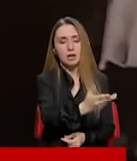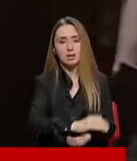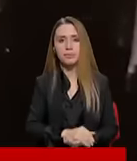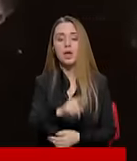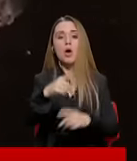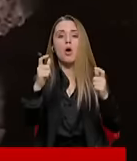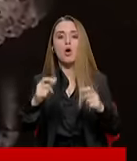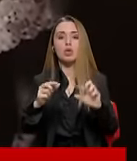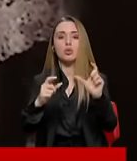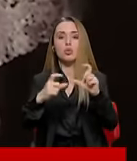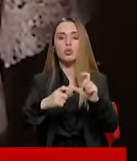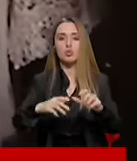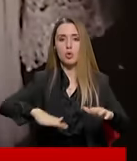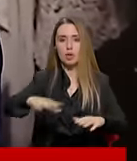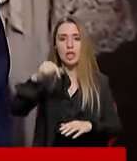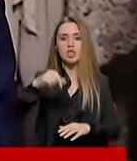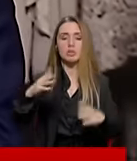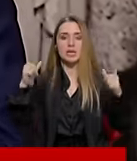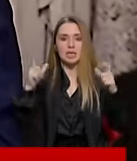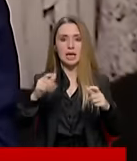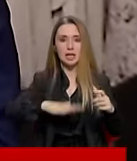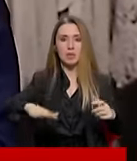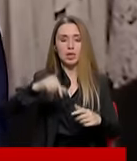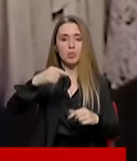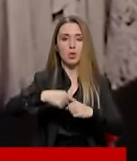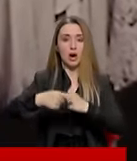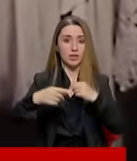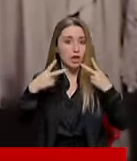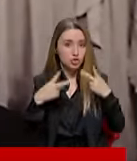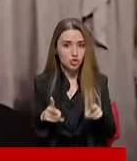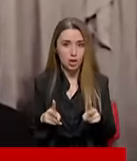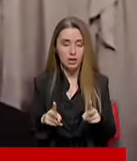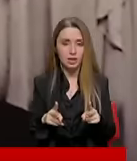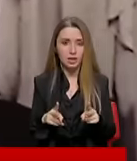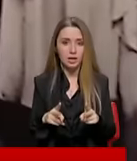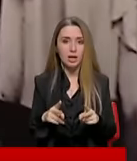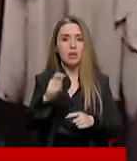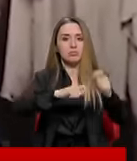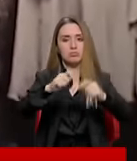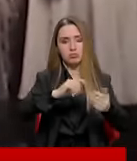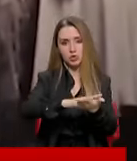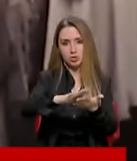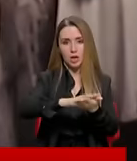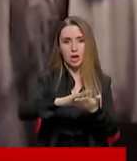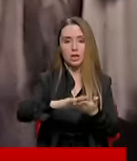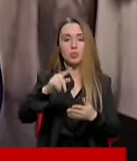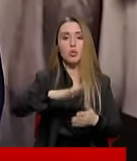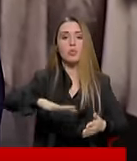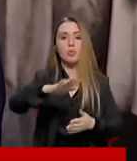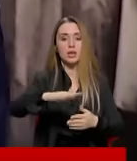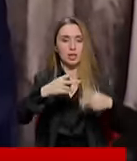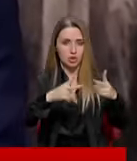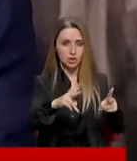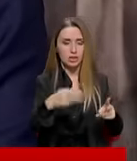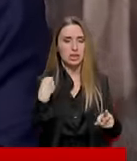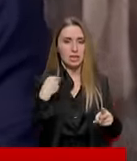oradan Ulus Meydanı şimdi Kent Meydanı bu hafta açıyoruz yeniledik orayı ulusa bir Meydan kazandırdık oradan